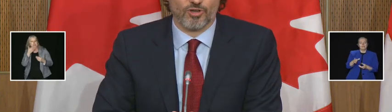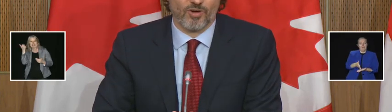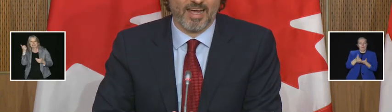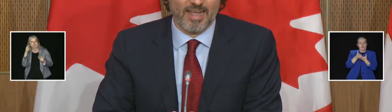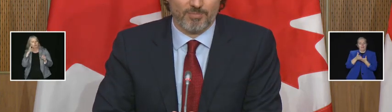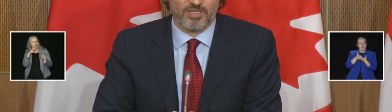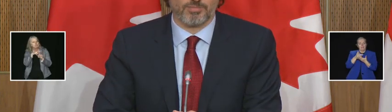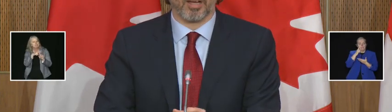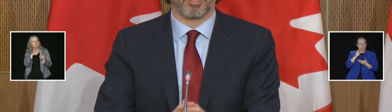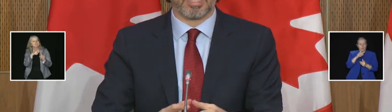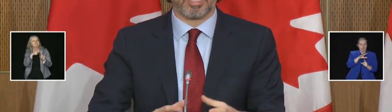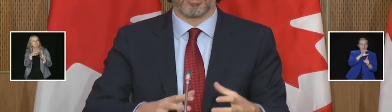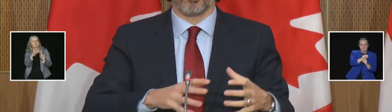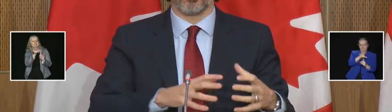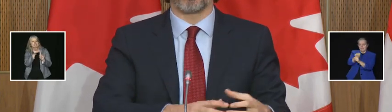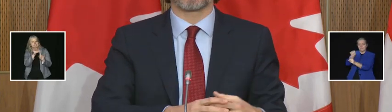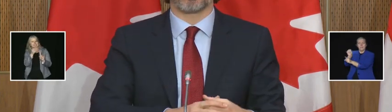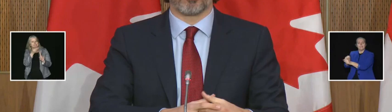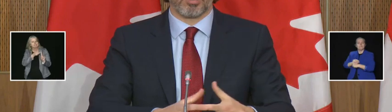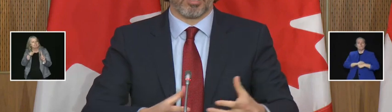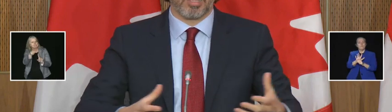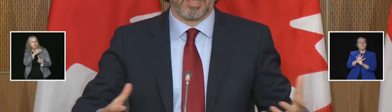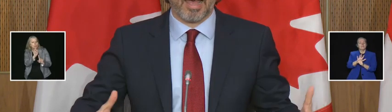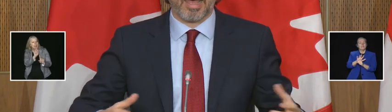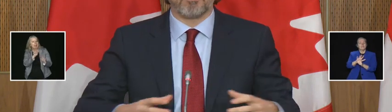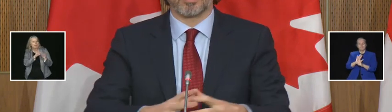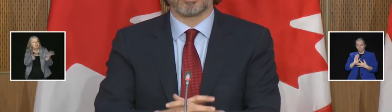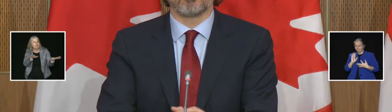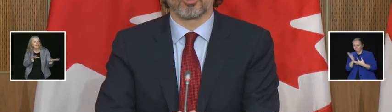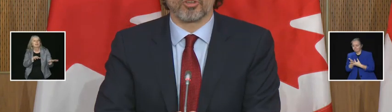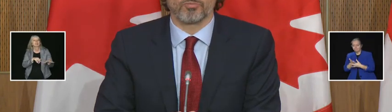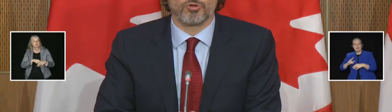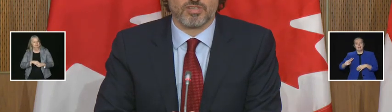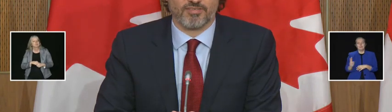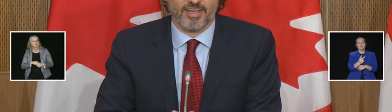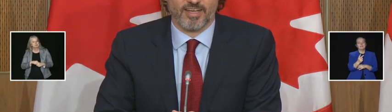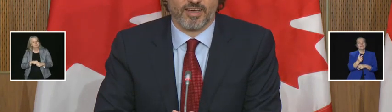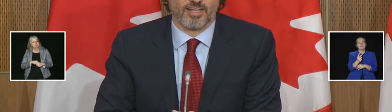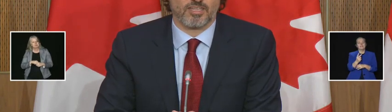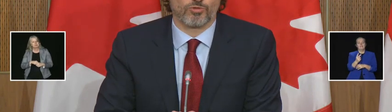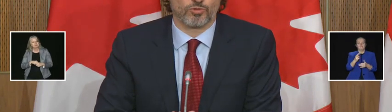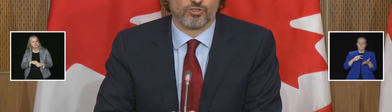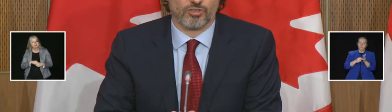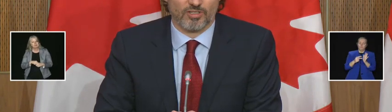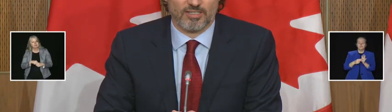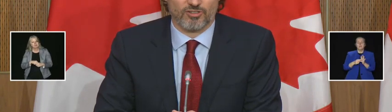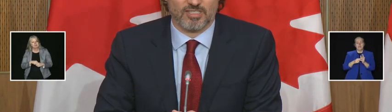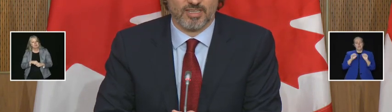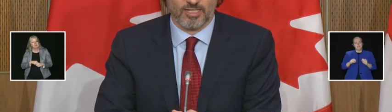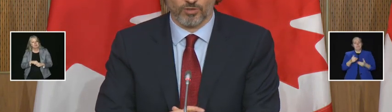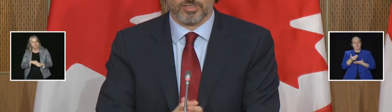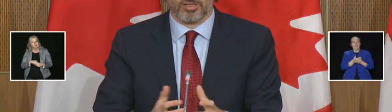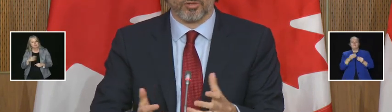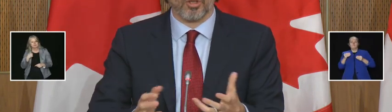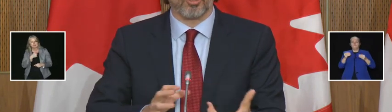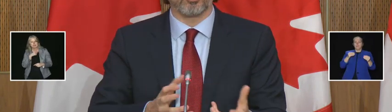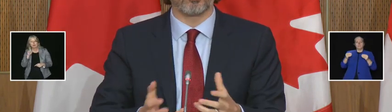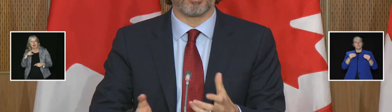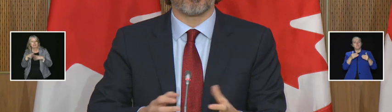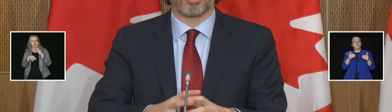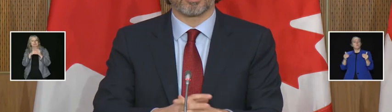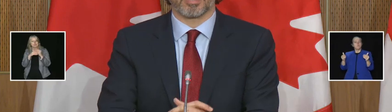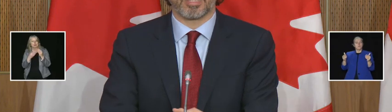éclosions rapidement et ne pas avoir à amener des mesures plus sévères qui vont toucher toute la société donc c'est une